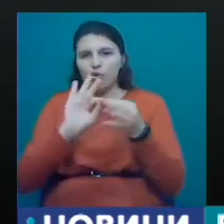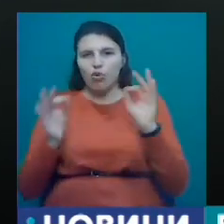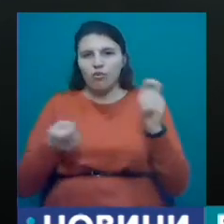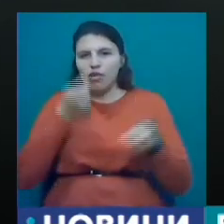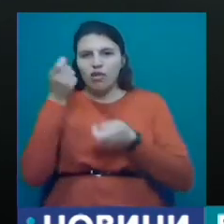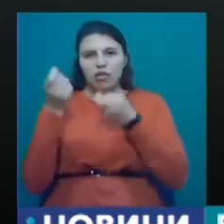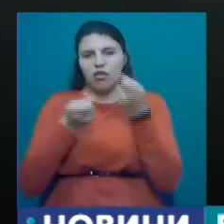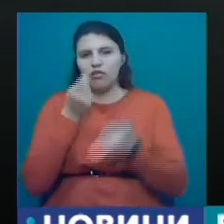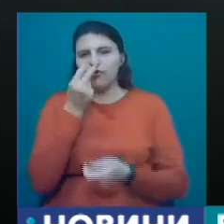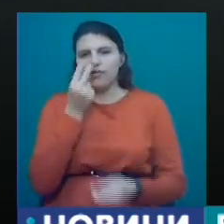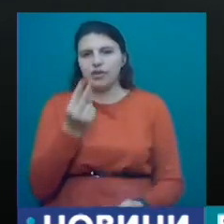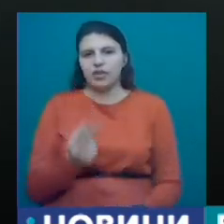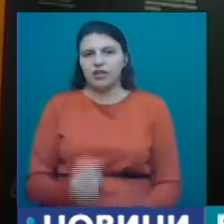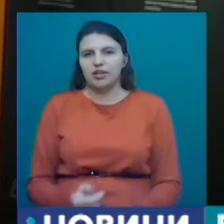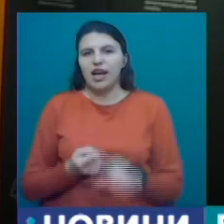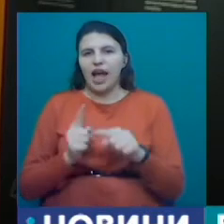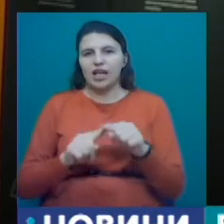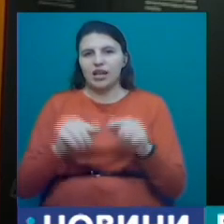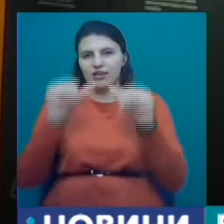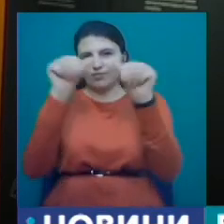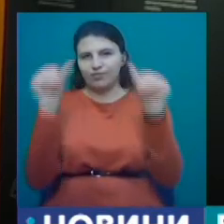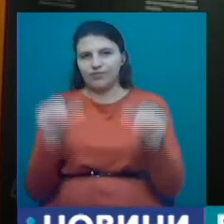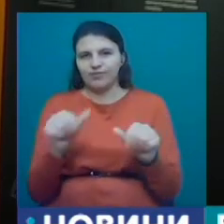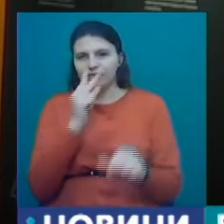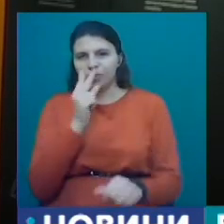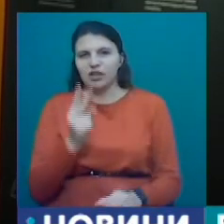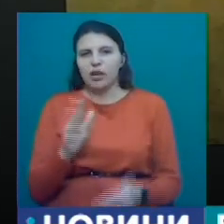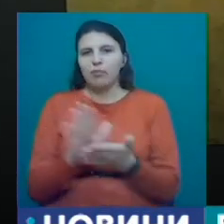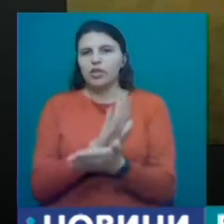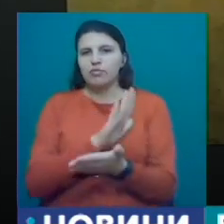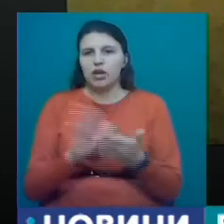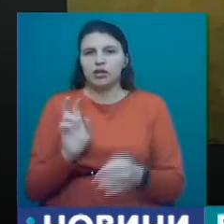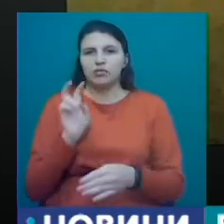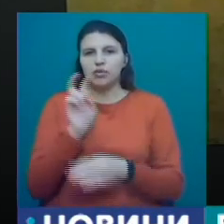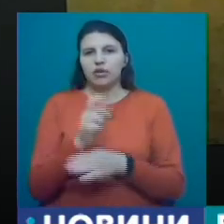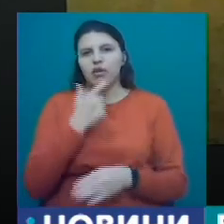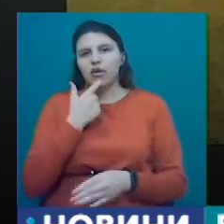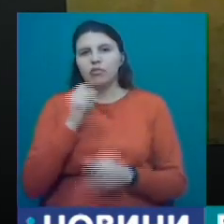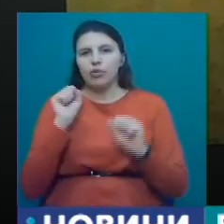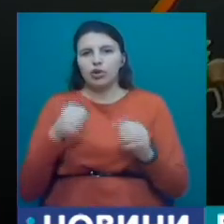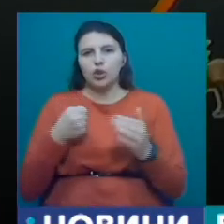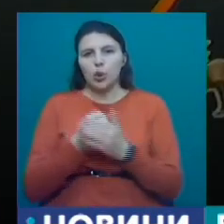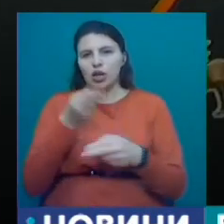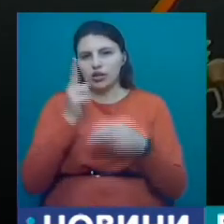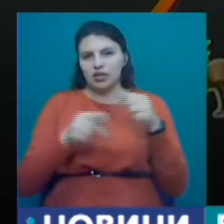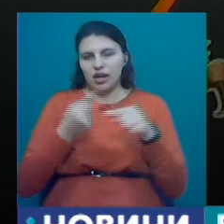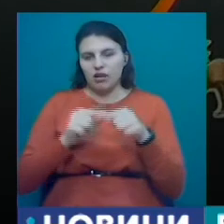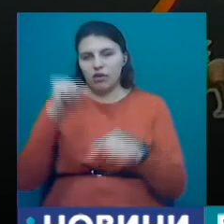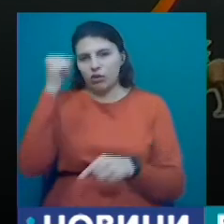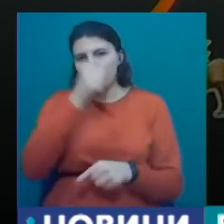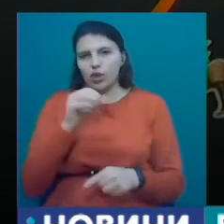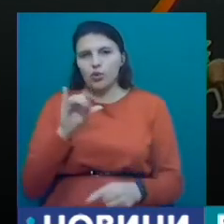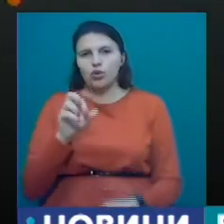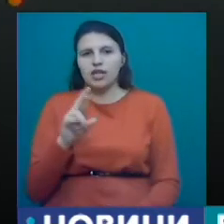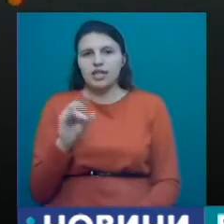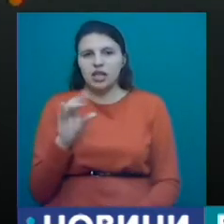такі родзиночки цього експонату. Безкоштовно відвідати виставку можна буде до кінця цього року. Юлія Синельченко,